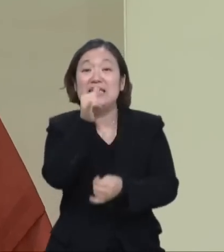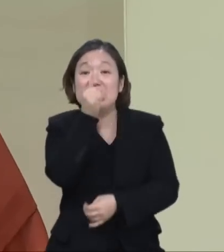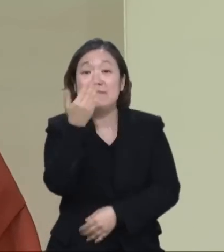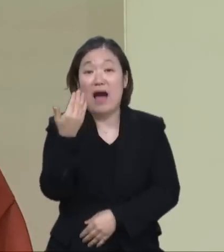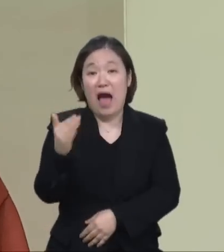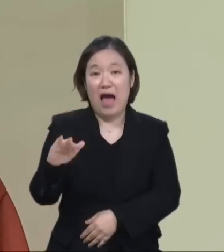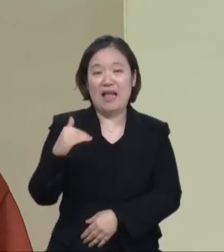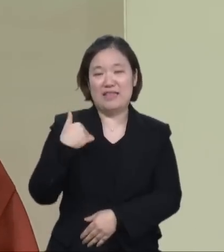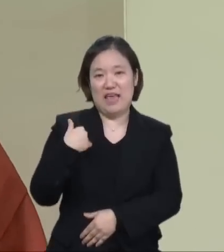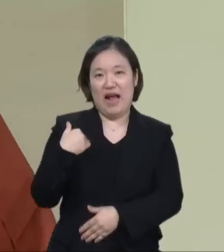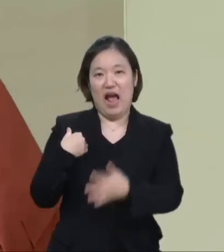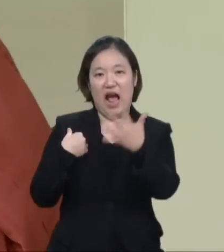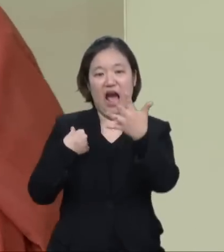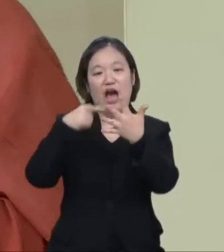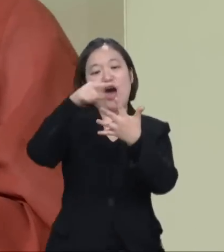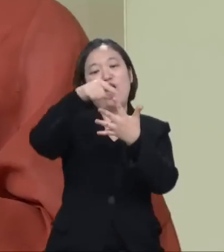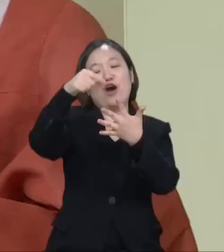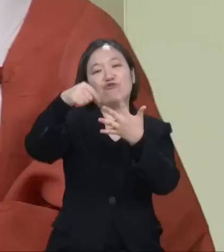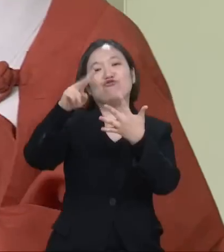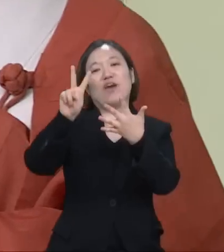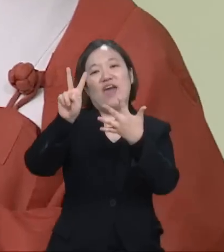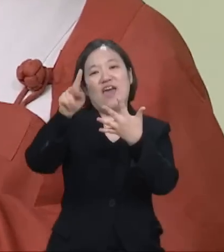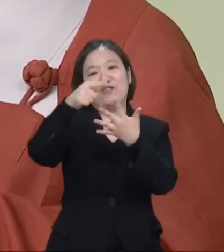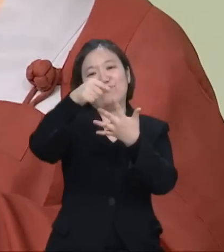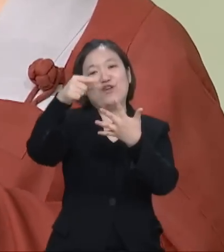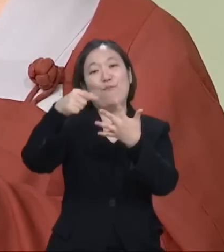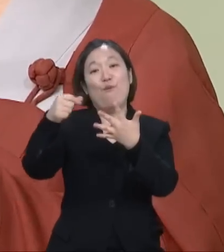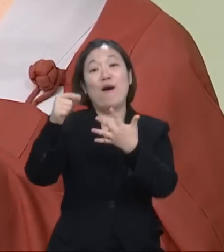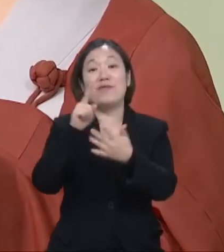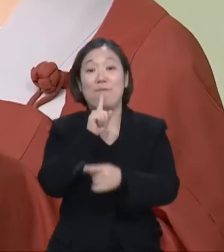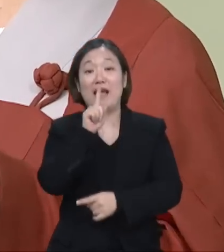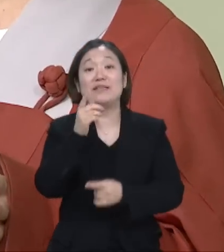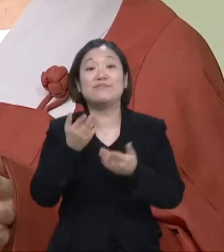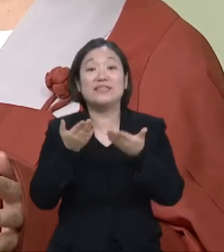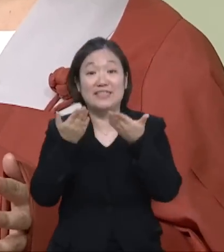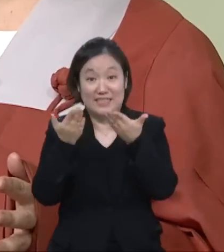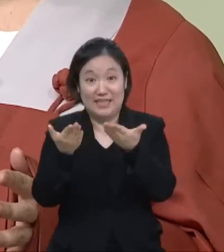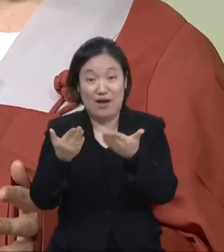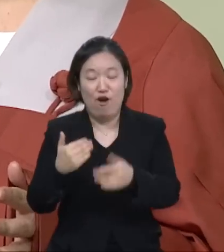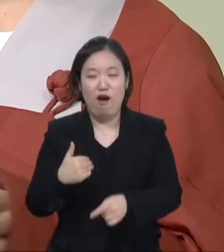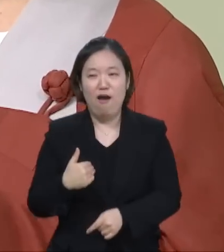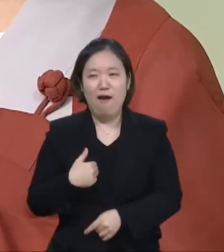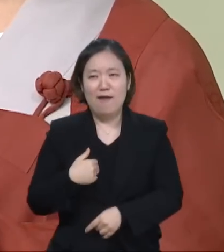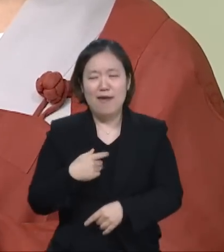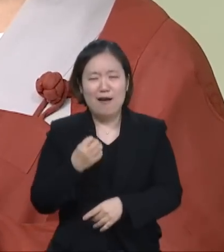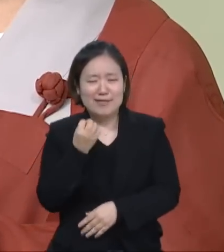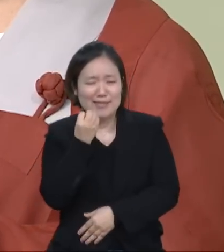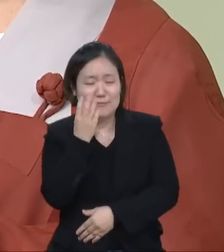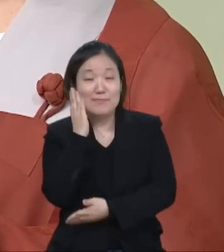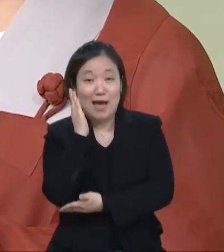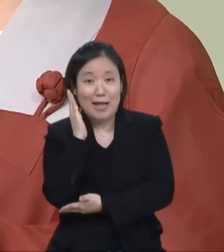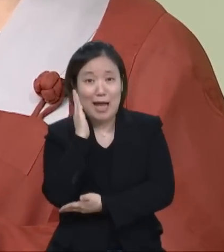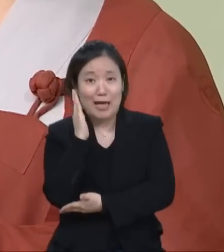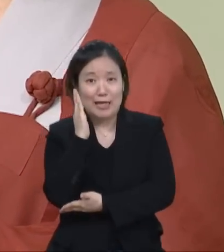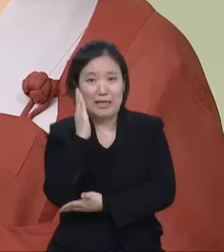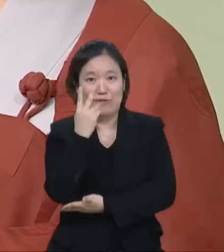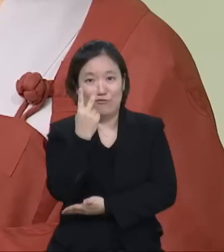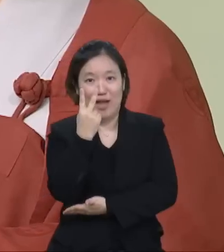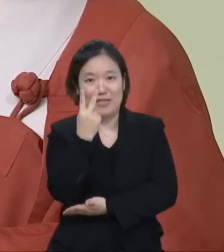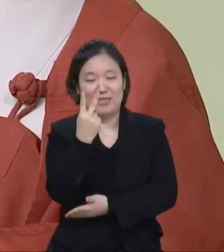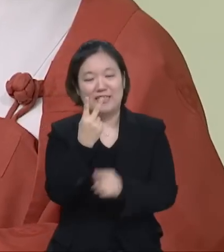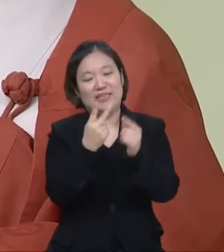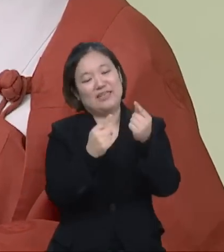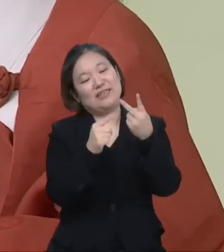제가 지금 말씀을 드리자면 제가 봤던 수많은 영험담 중에 한 이야기입니다 첫